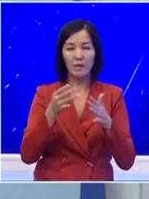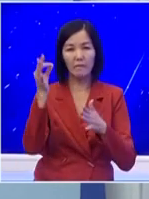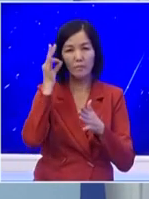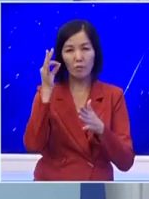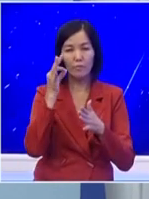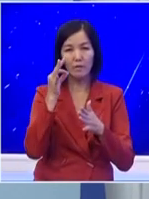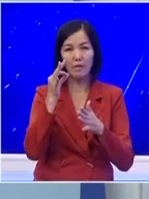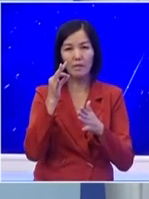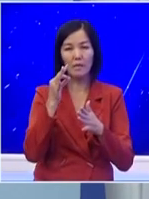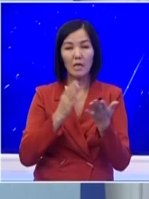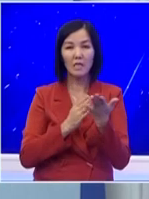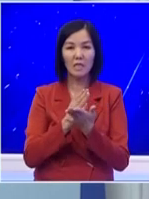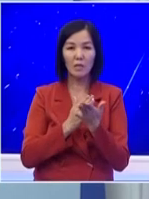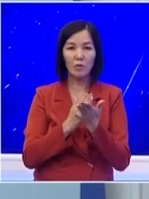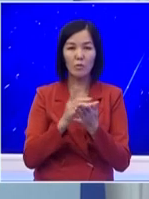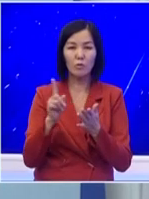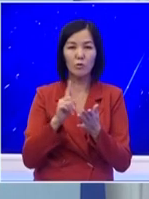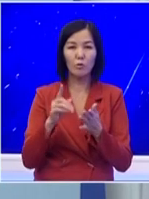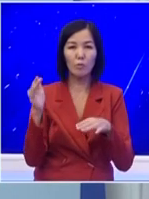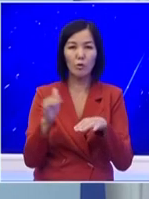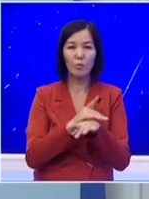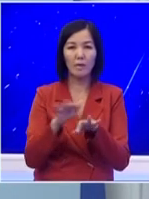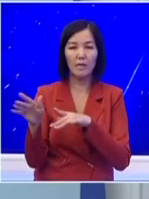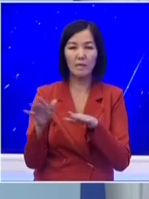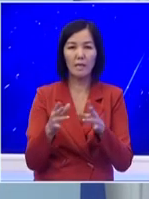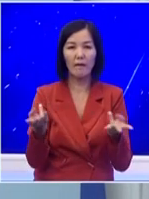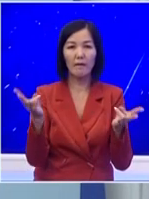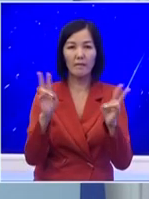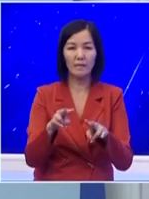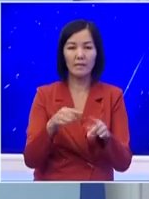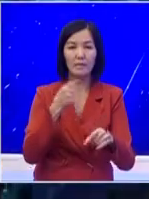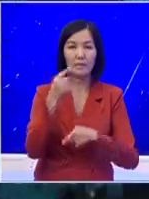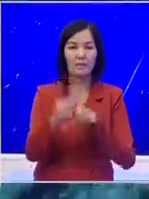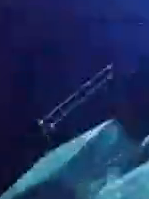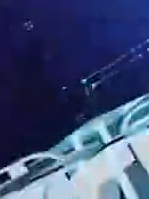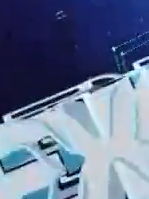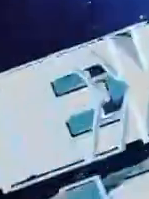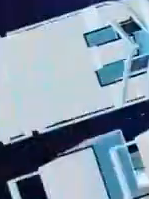его неисчислимых заслугах, чтобы его добрые дела стали назиданием для потомков.